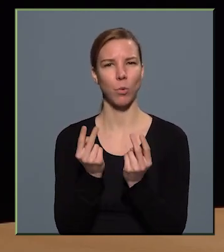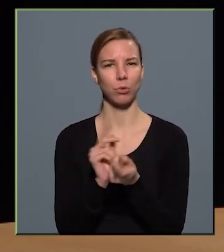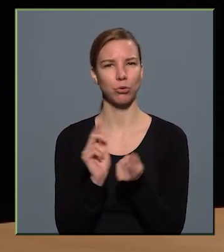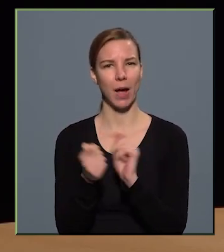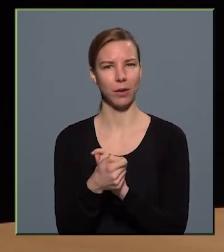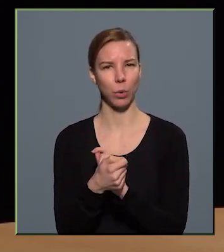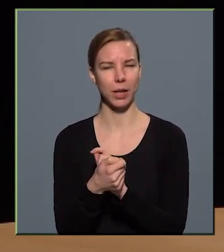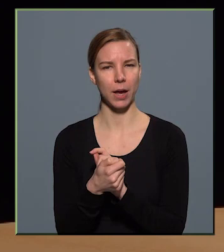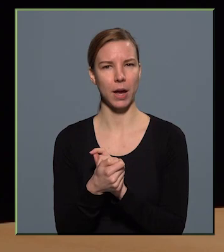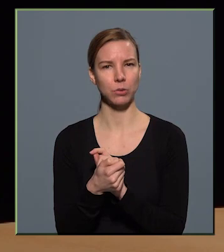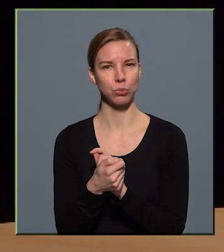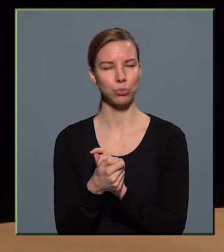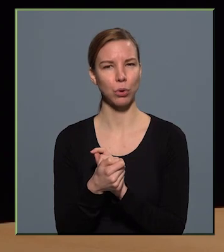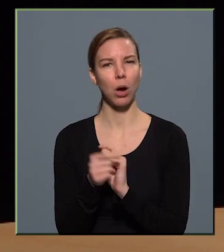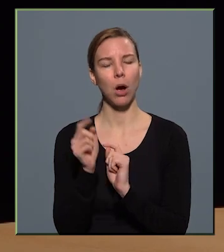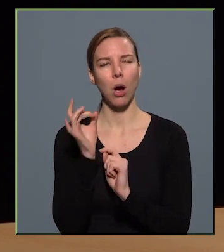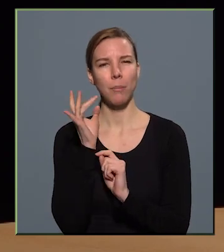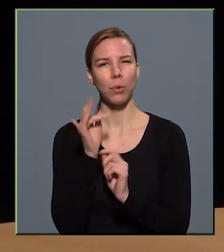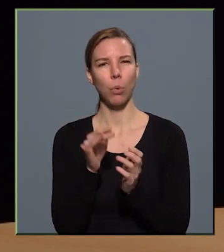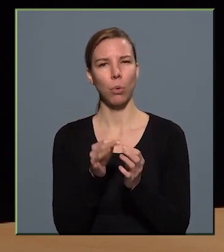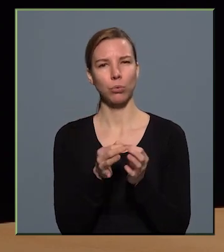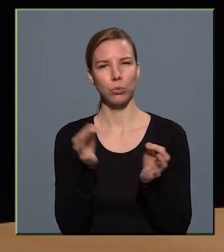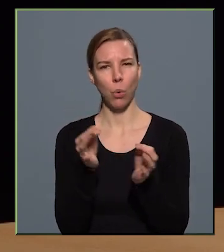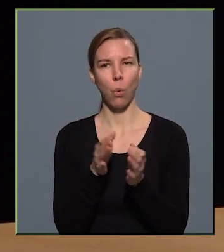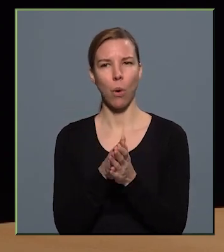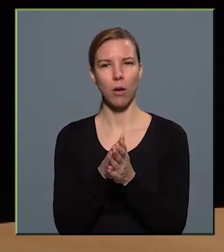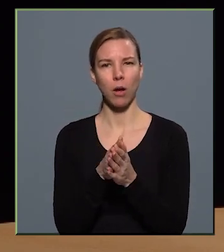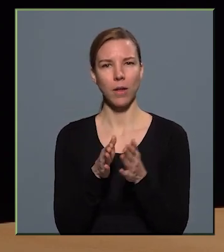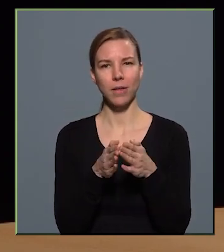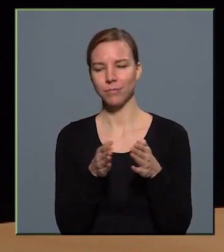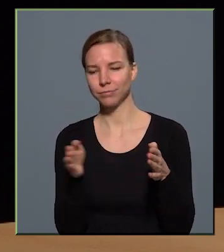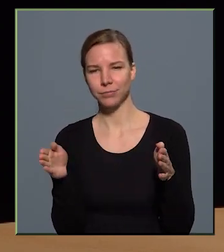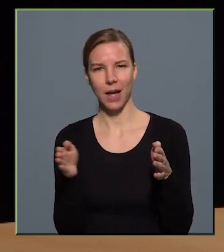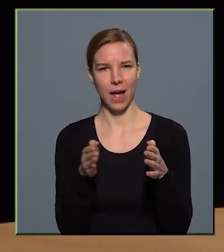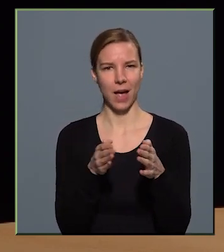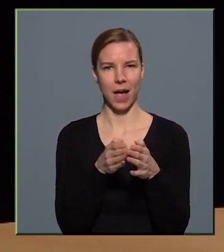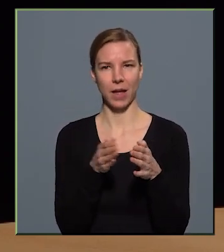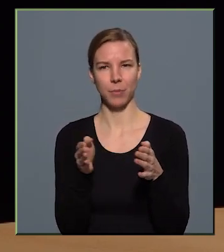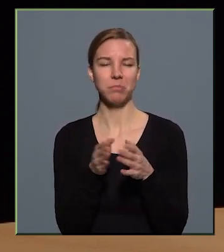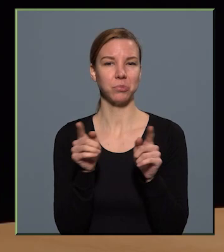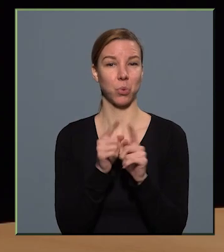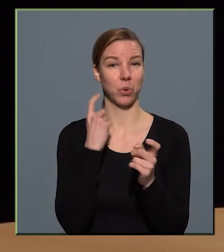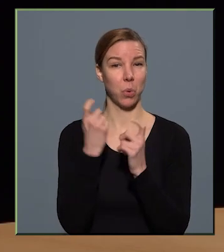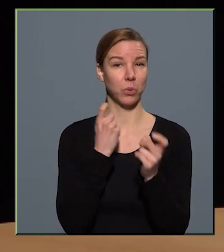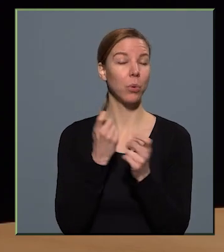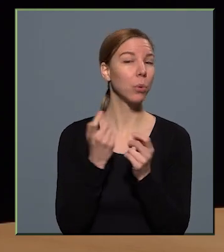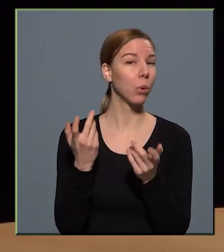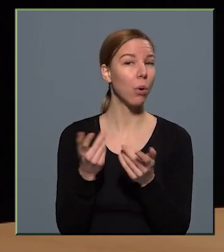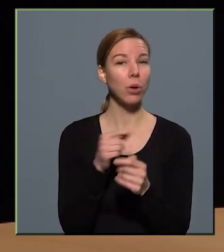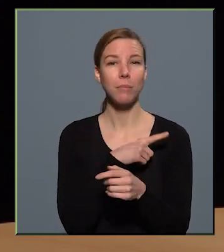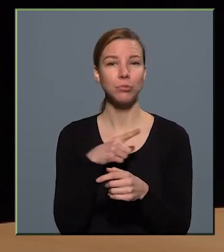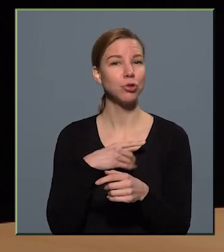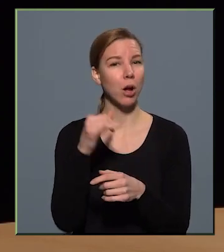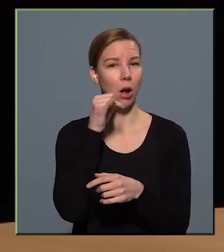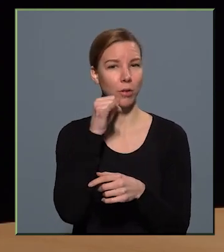változási pont, amikortól az az átmenet, amiről most azt gondoljuk, hogy tulajdonképpen csak a zöld